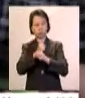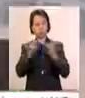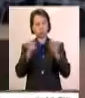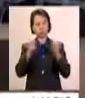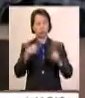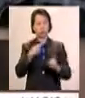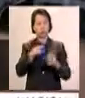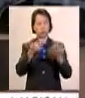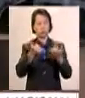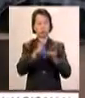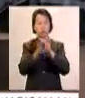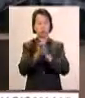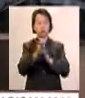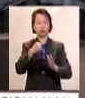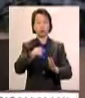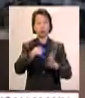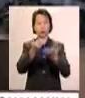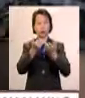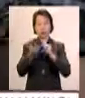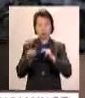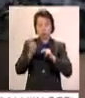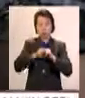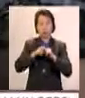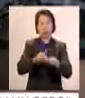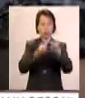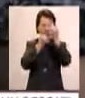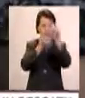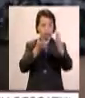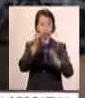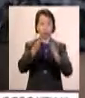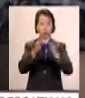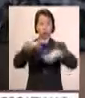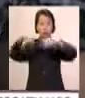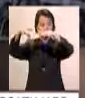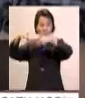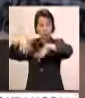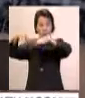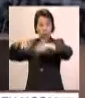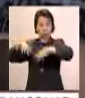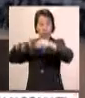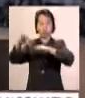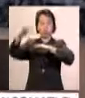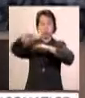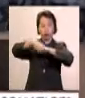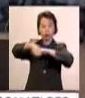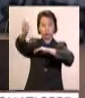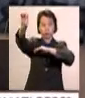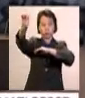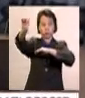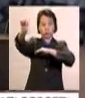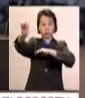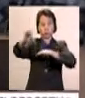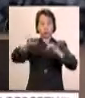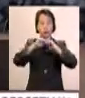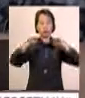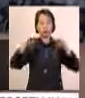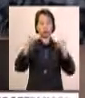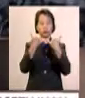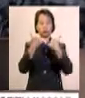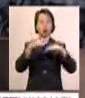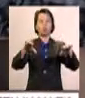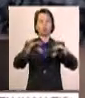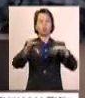nak kena tengok. So jadi saya nak maklumat tambahan juga lagi. Kalau di Australia, bila dia export resin ni, syarikat tu dia buat